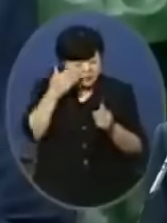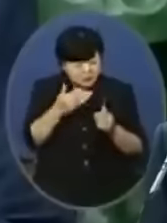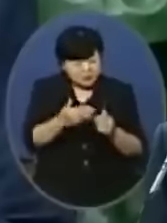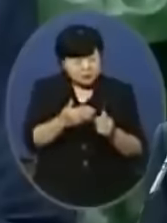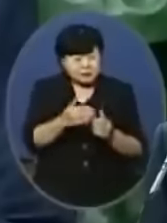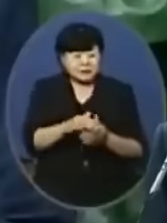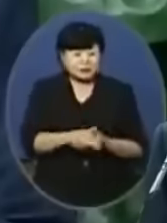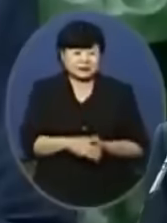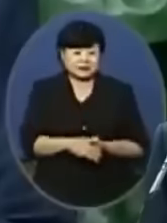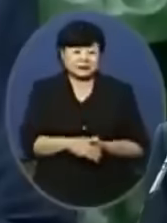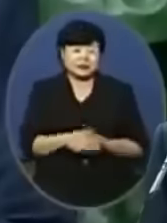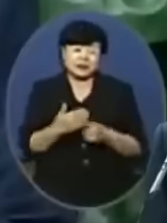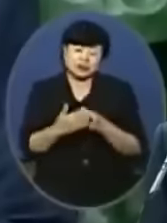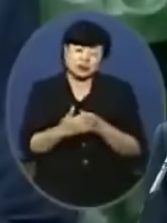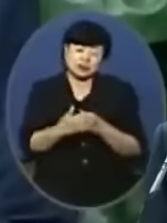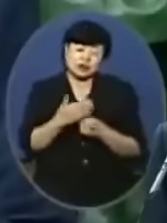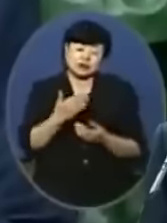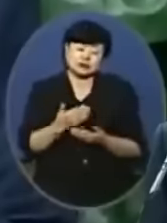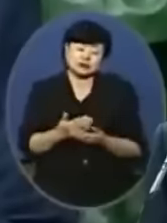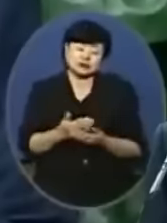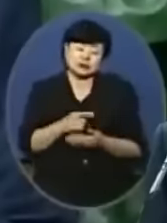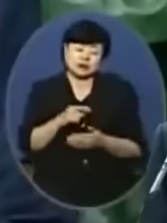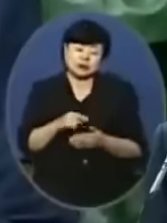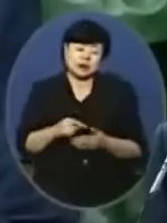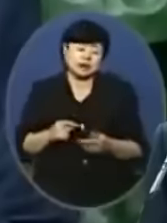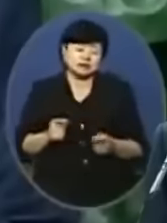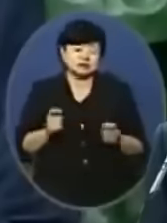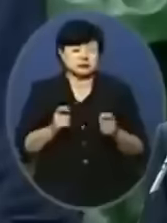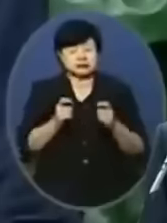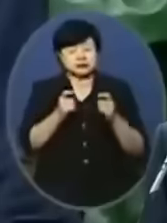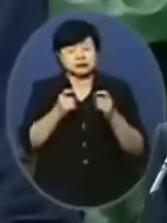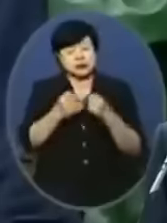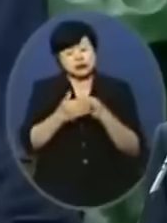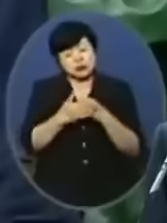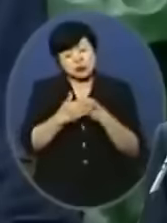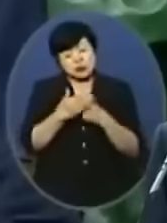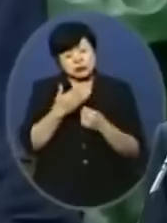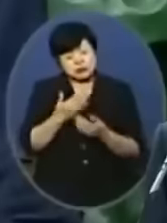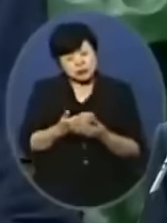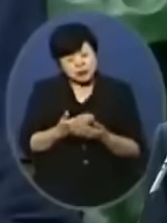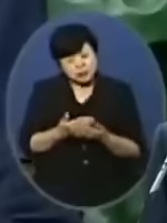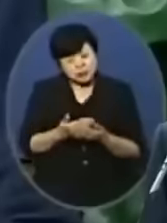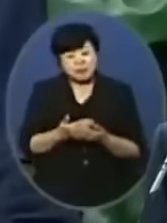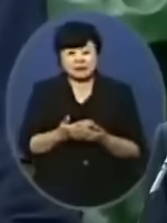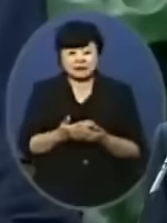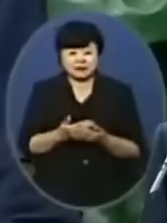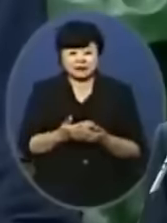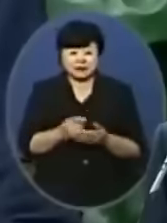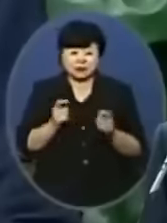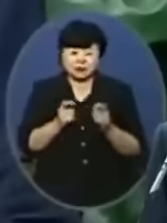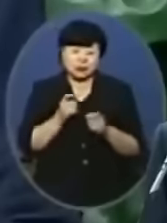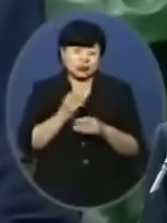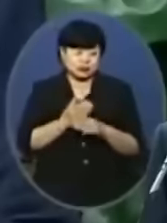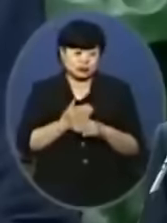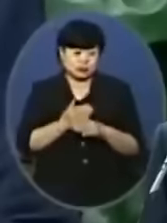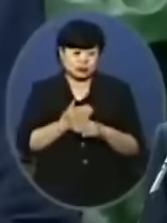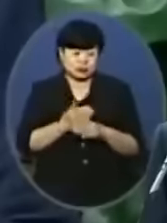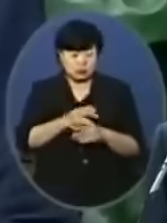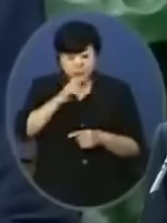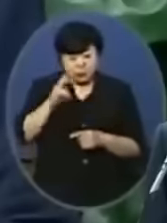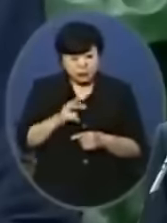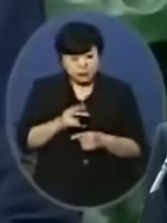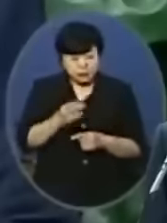성령님 나 논쟁을 하는데 도와주십시오. 그럼 논쟁을 하는데 내가 생각지